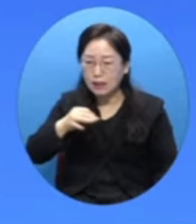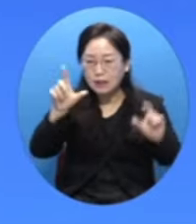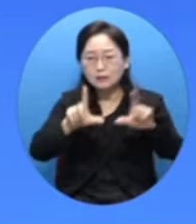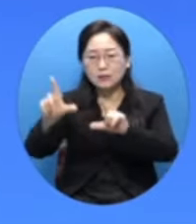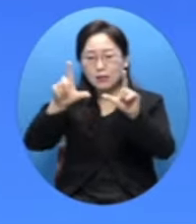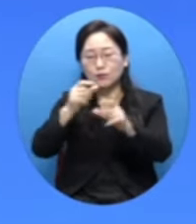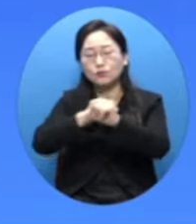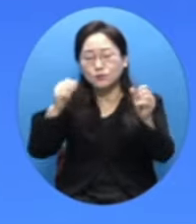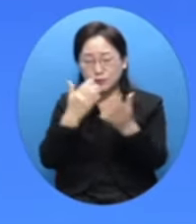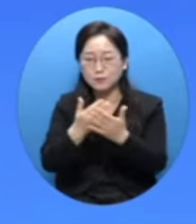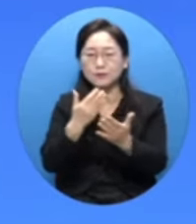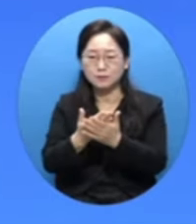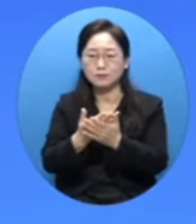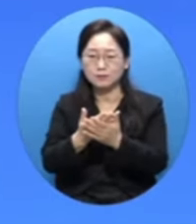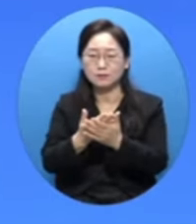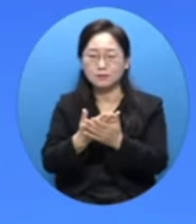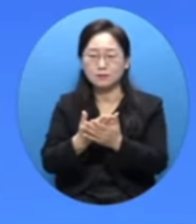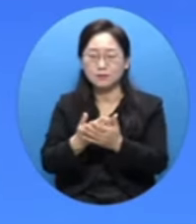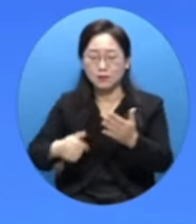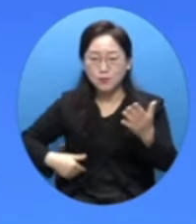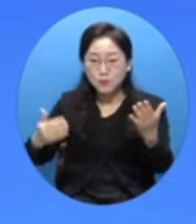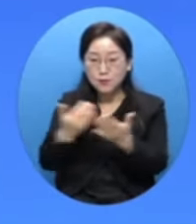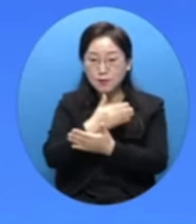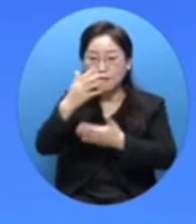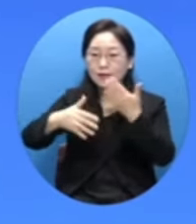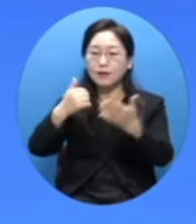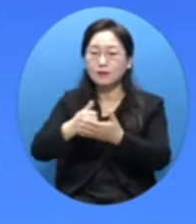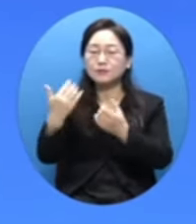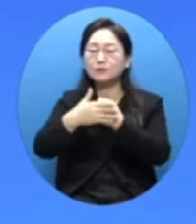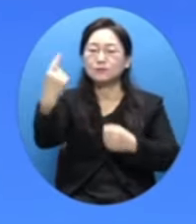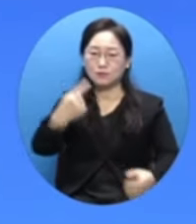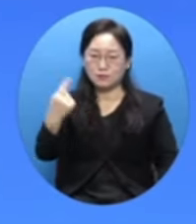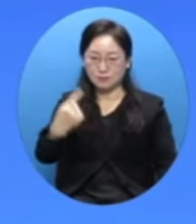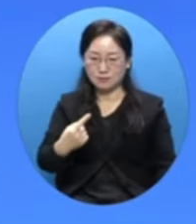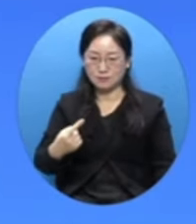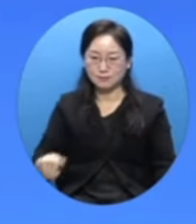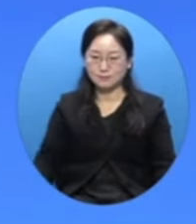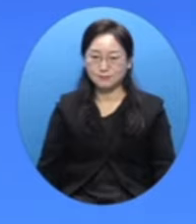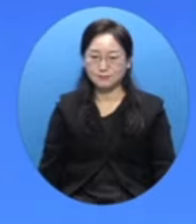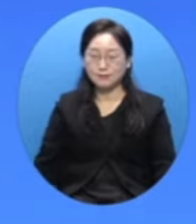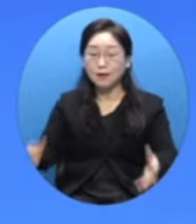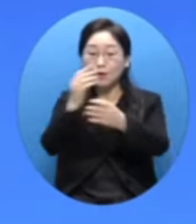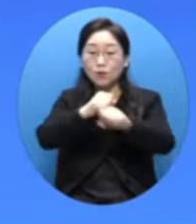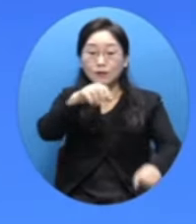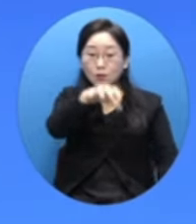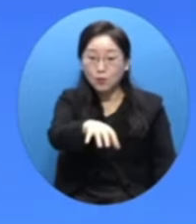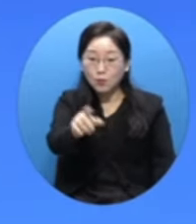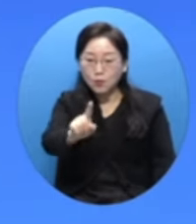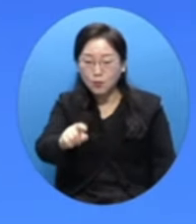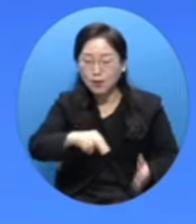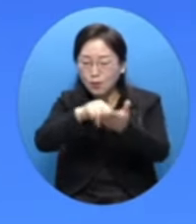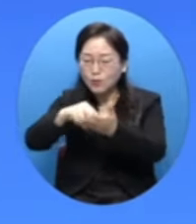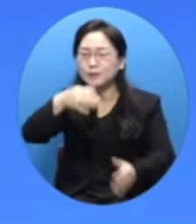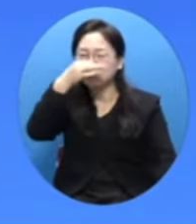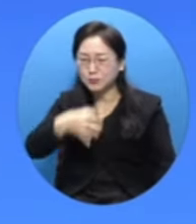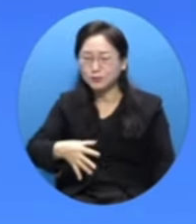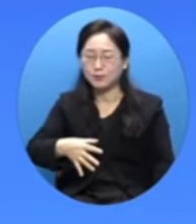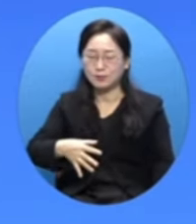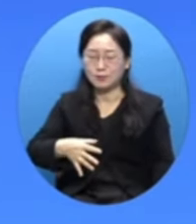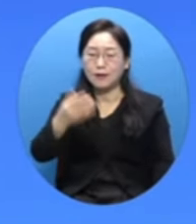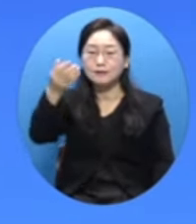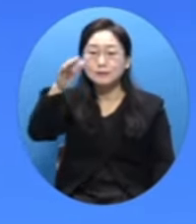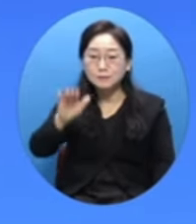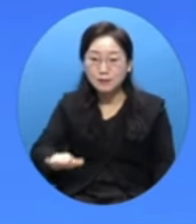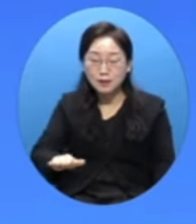용서하여 주시옵소서. 회개할 때 하나님의 은혜가 임하게 되는 것입니다. 광야는 외롭고 힘든 자리이지만은